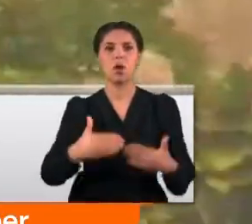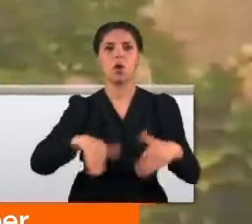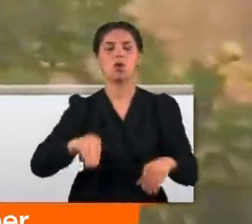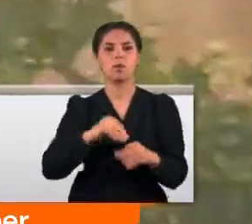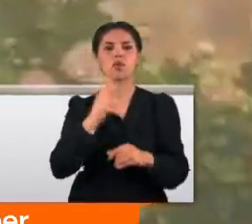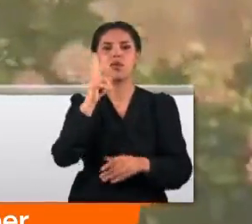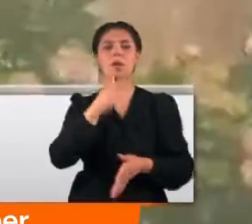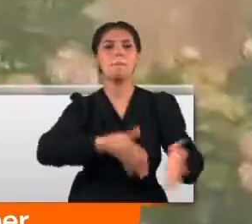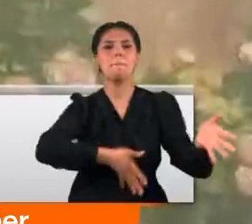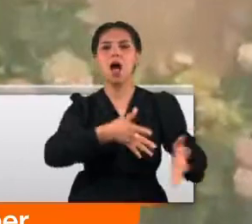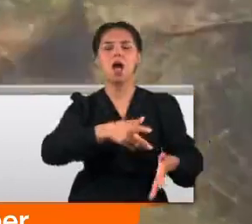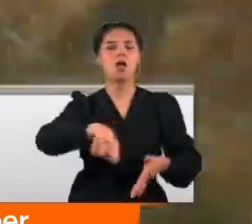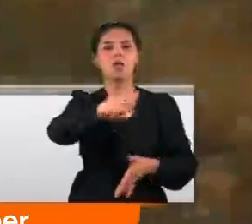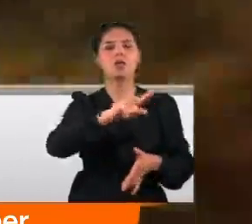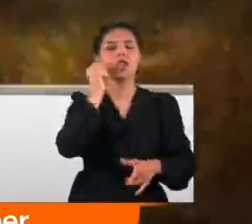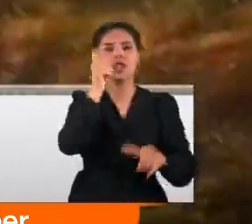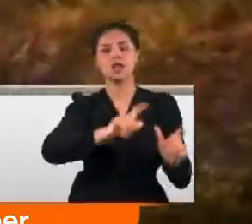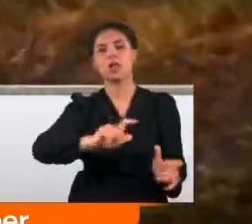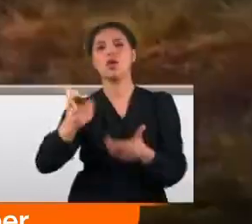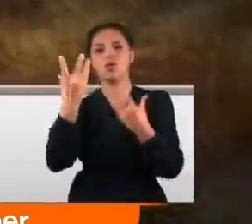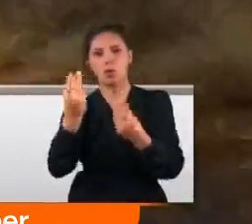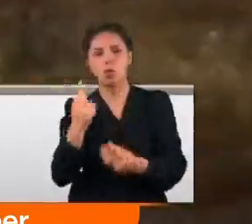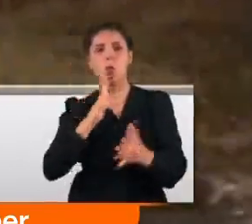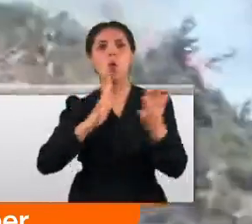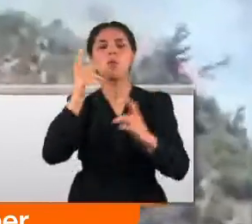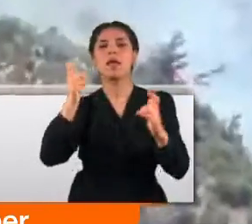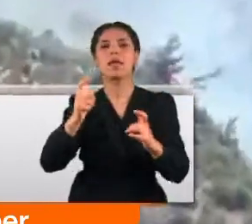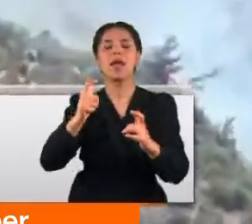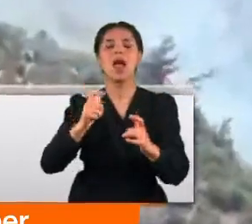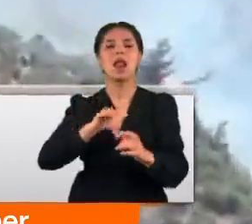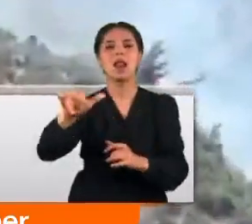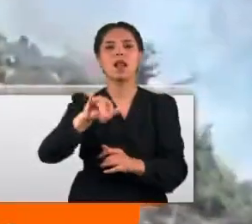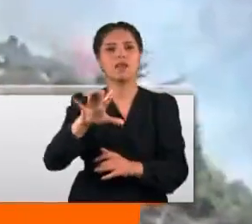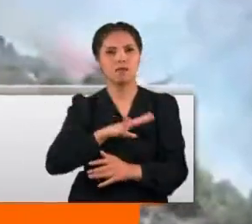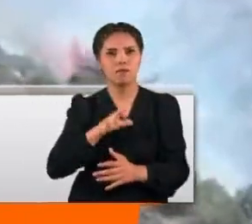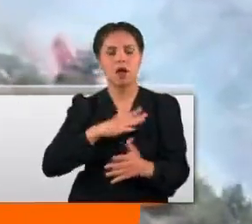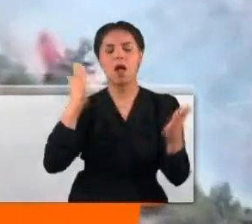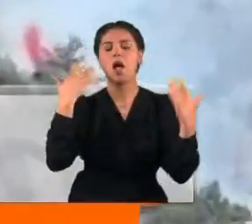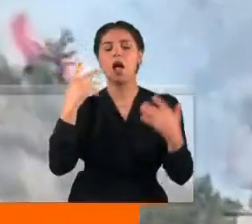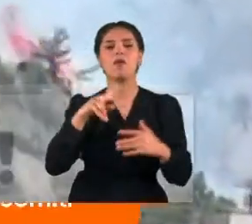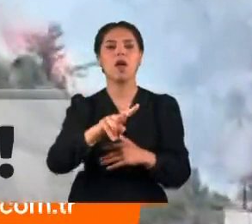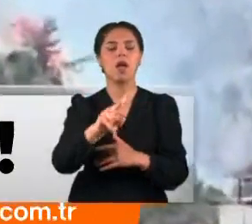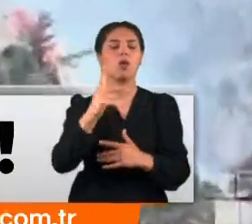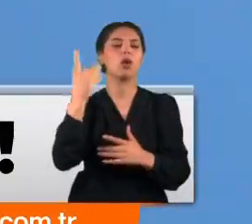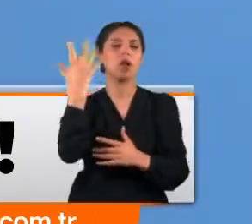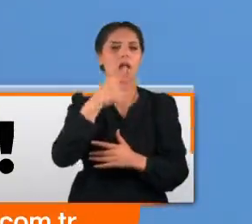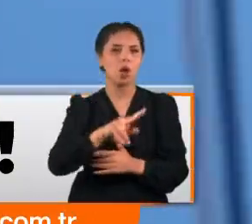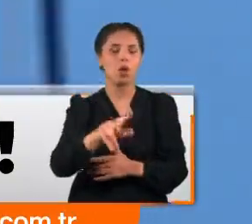iki mahallenin tahliye edildiği yangın ormanlık alana doğru ilerliyor. Alevlere havadan ve karadan müdahale